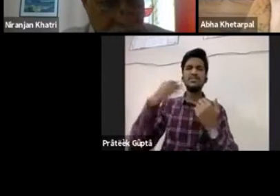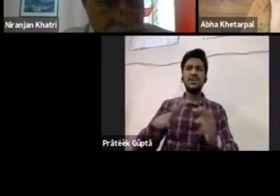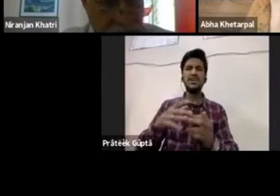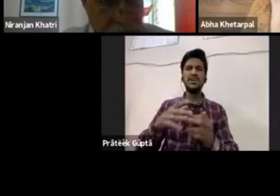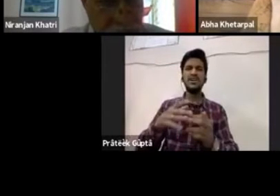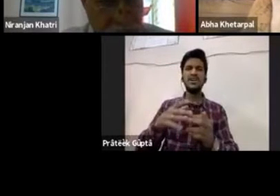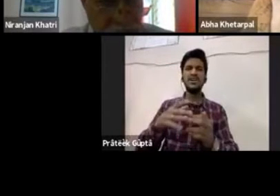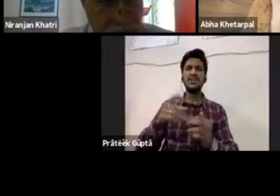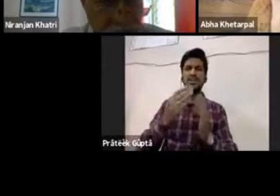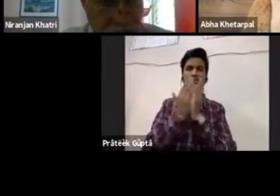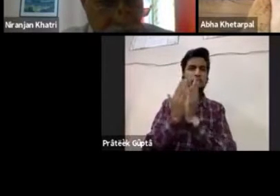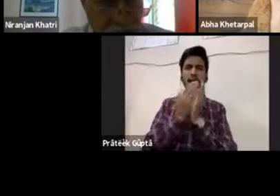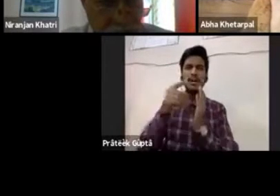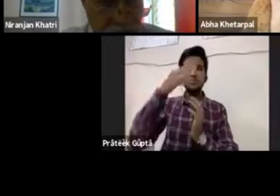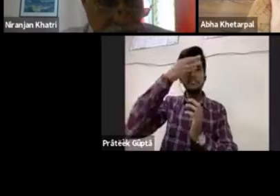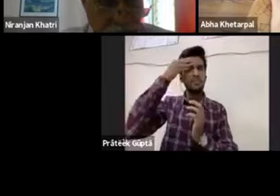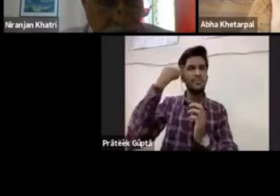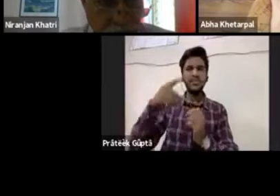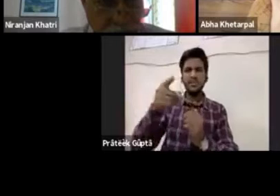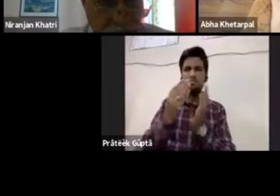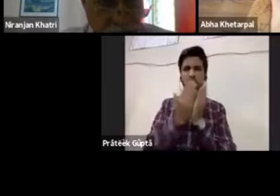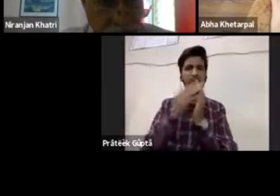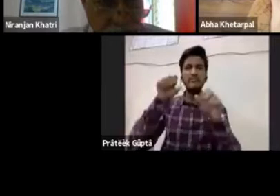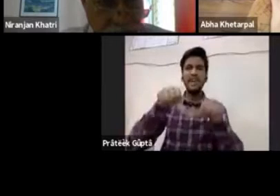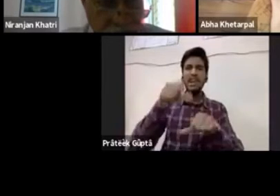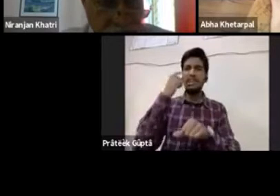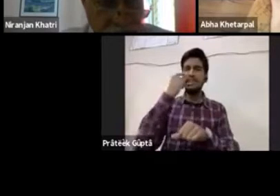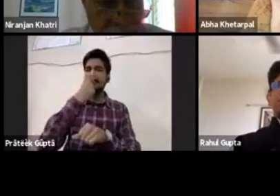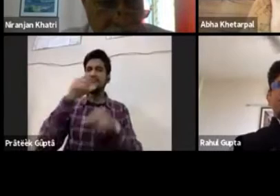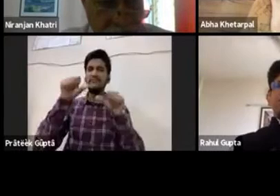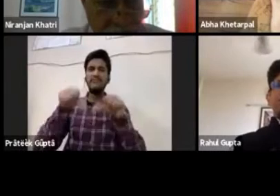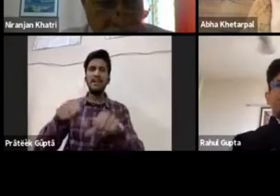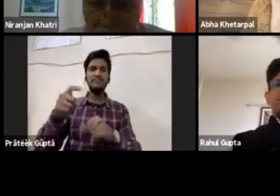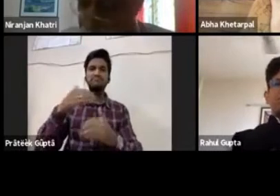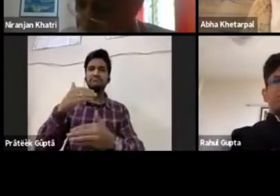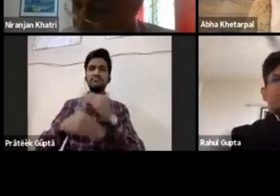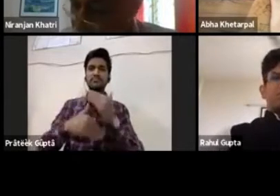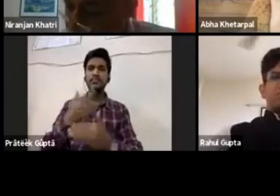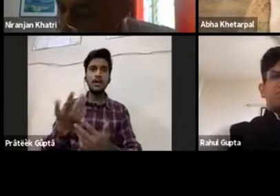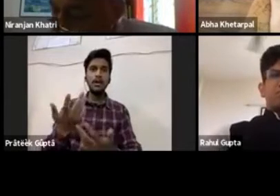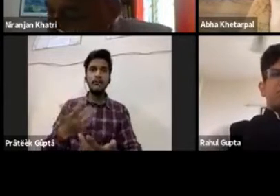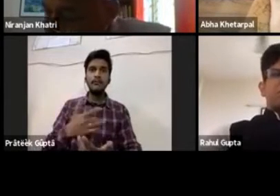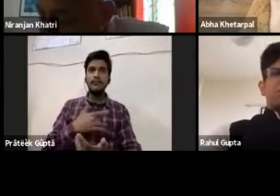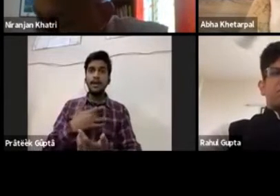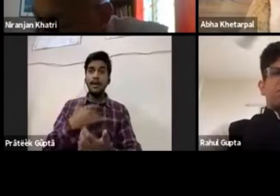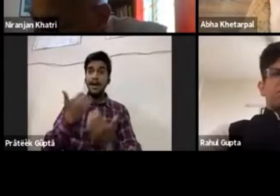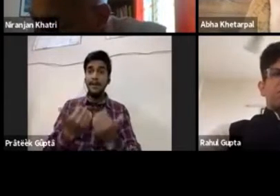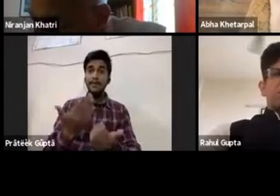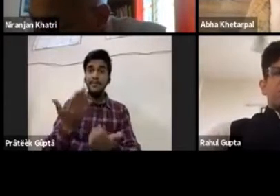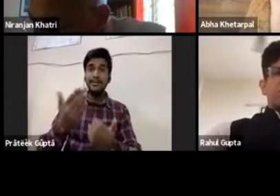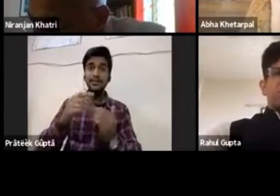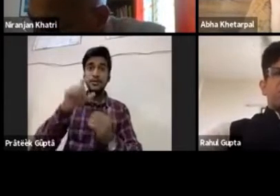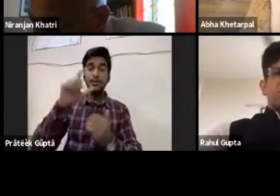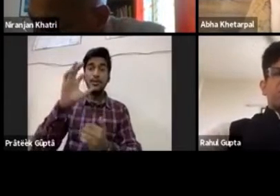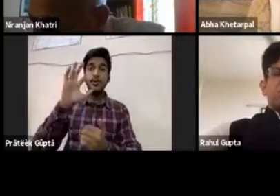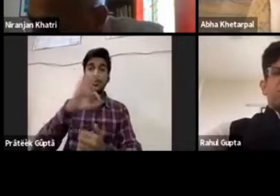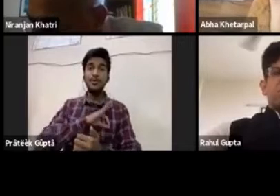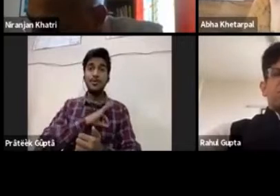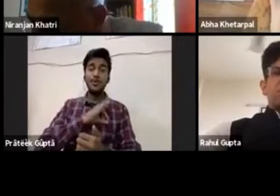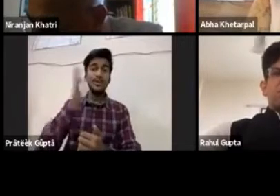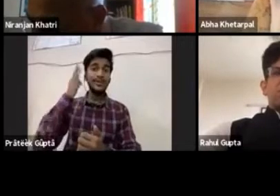वढ़ाई भूल जाइए। नाउ अगर मैं कहूँ तो मैं अब MA गोल्ड मेडलिस्ट, साइकोलॉजी में JRF के साथ